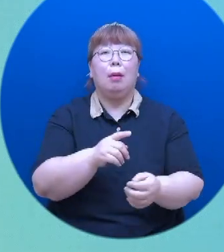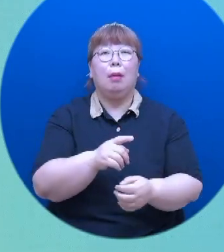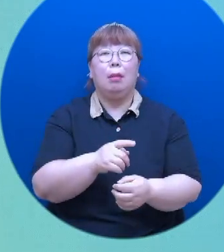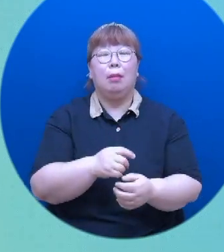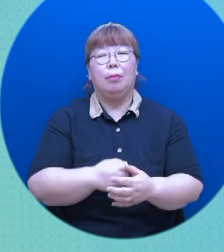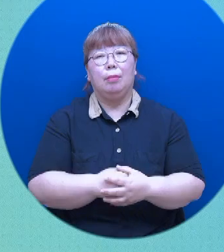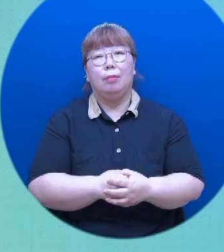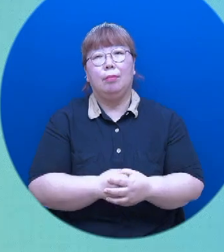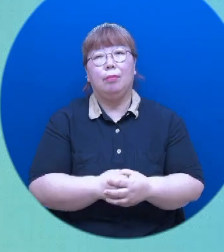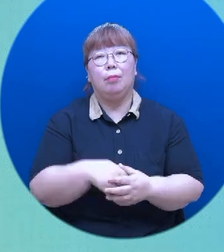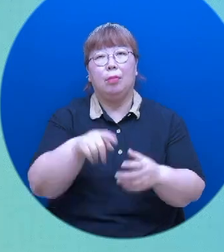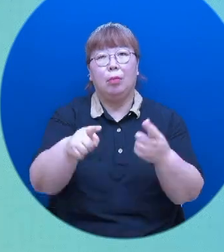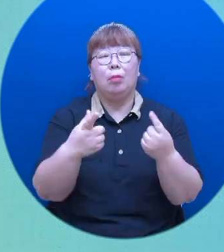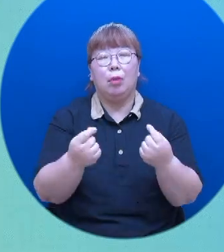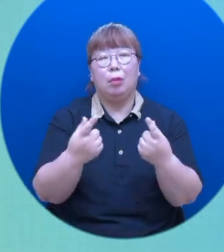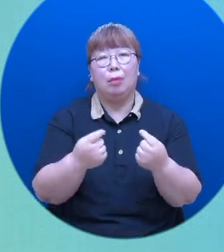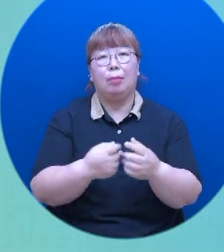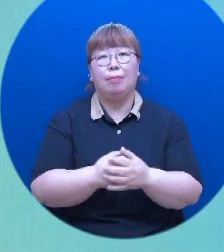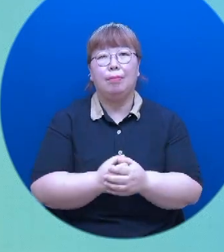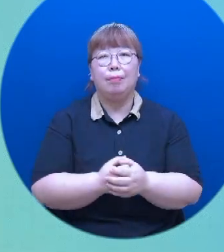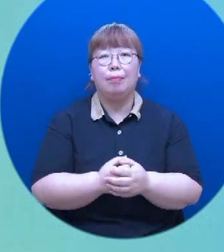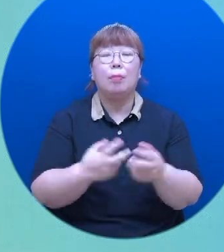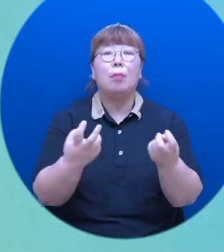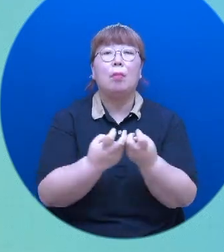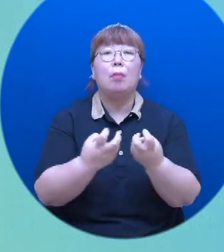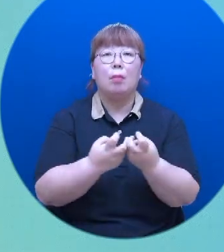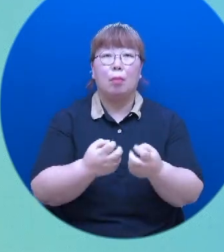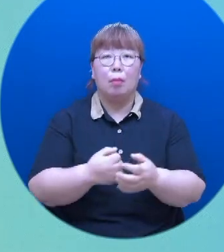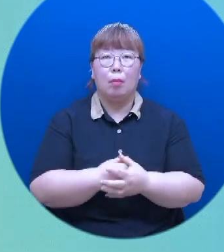거지? 라는 거잖아요. 어떤가요?